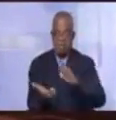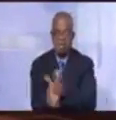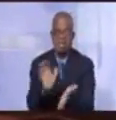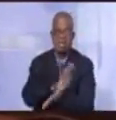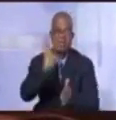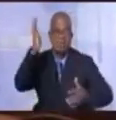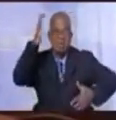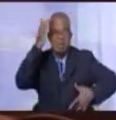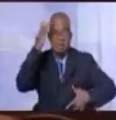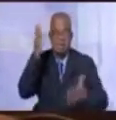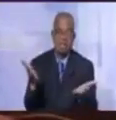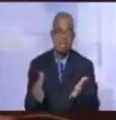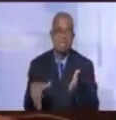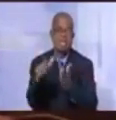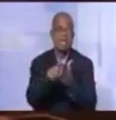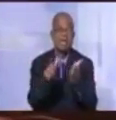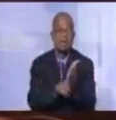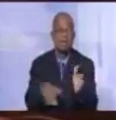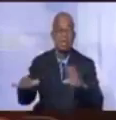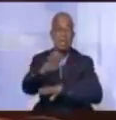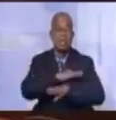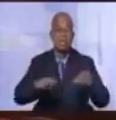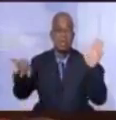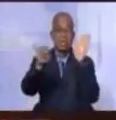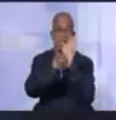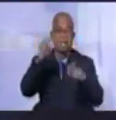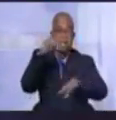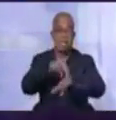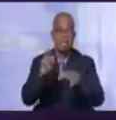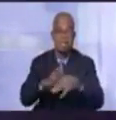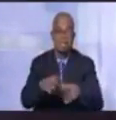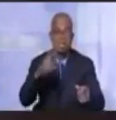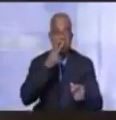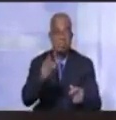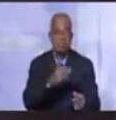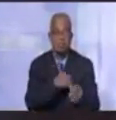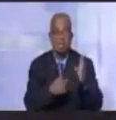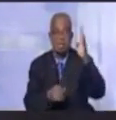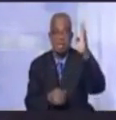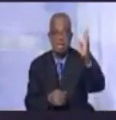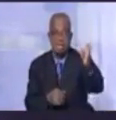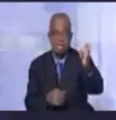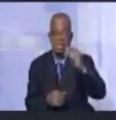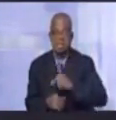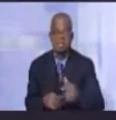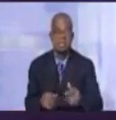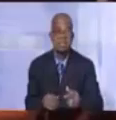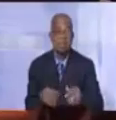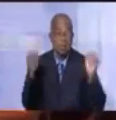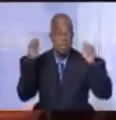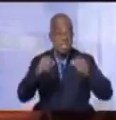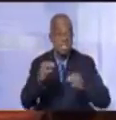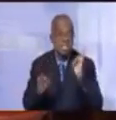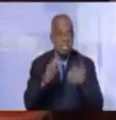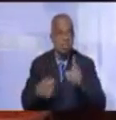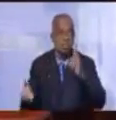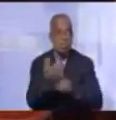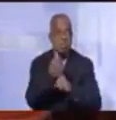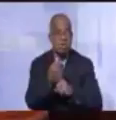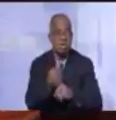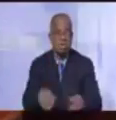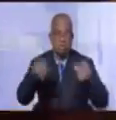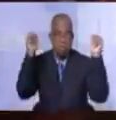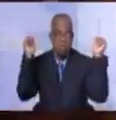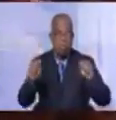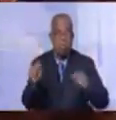sur l'interdiction de fumer dans les lieux publics et les transports en commun prévoit aussi la répression. Pendant cette tournée de sensibilisation,